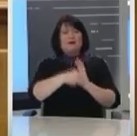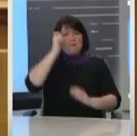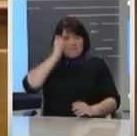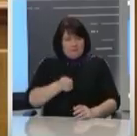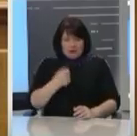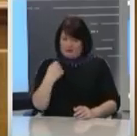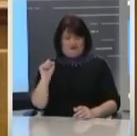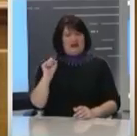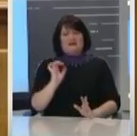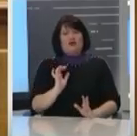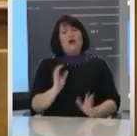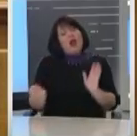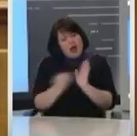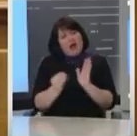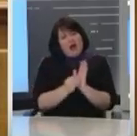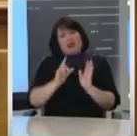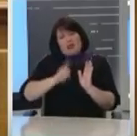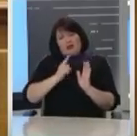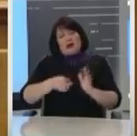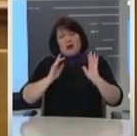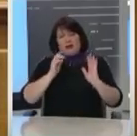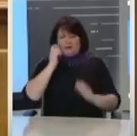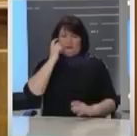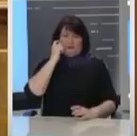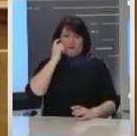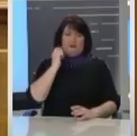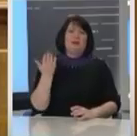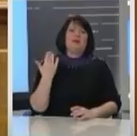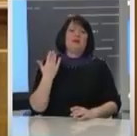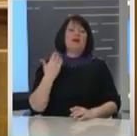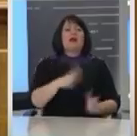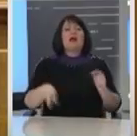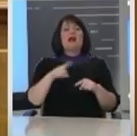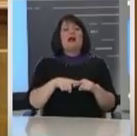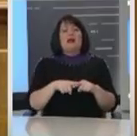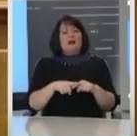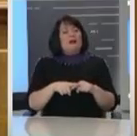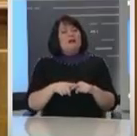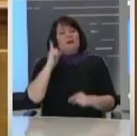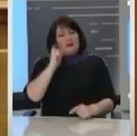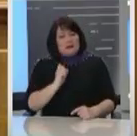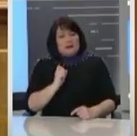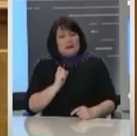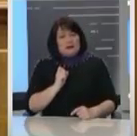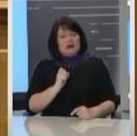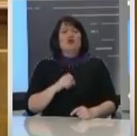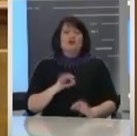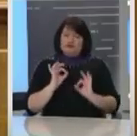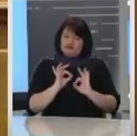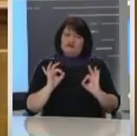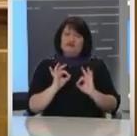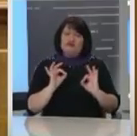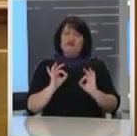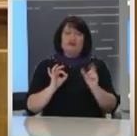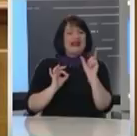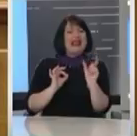ότι διαφωνείτε. Πριν από σας, η Ελλάδα ήταν γνωστή για την αμετάφραστη